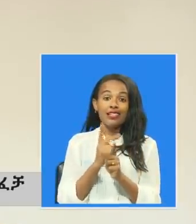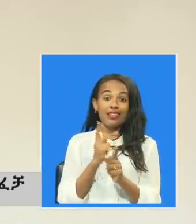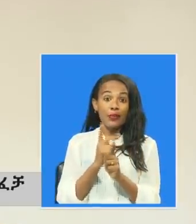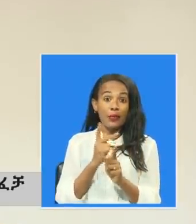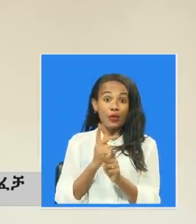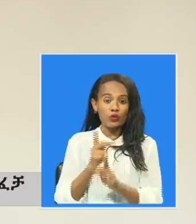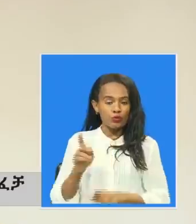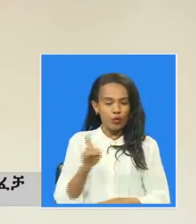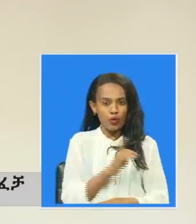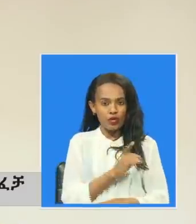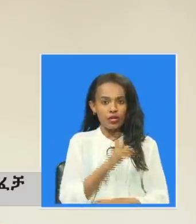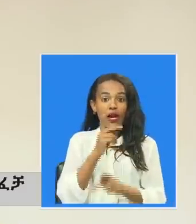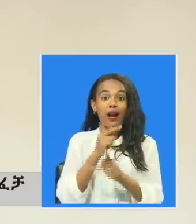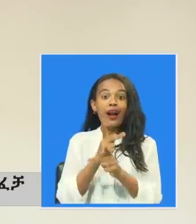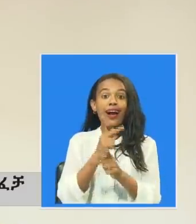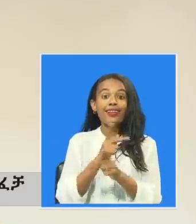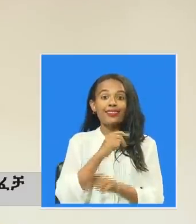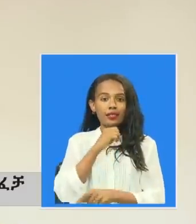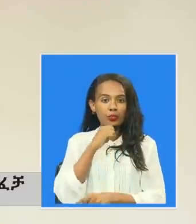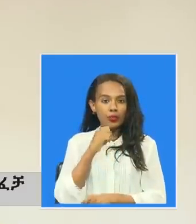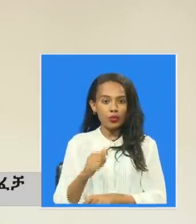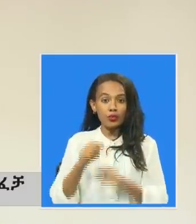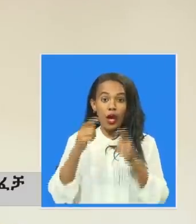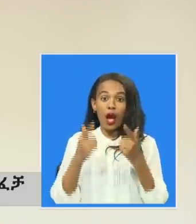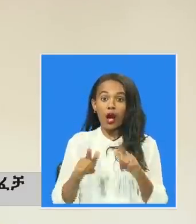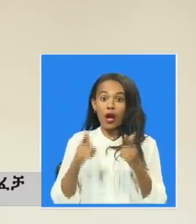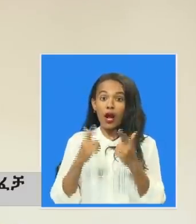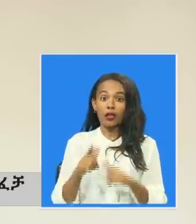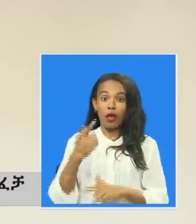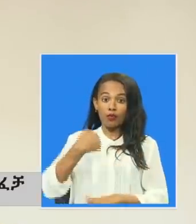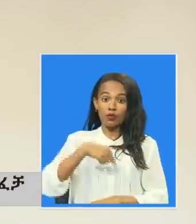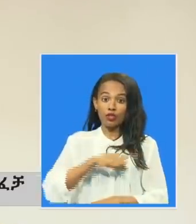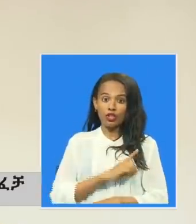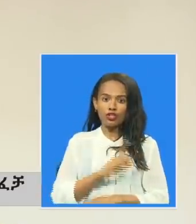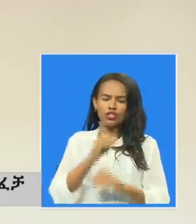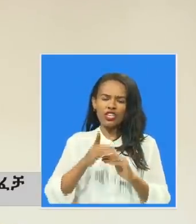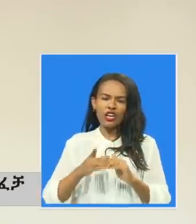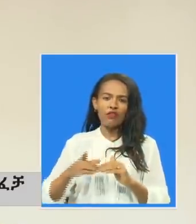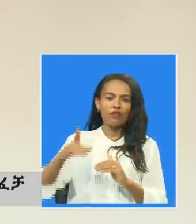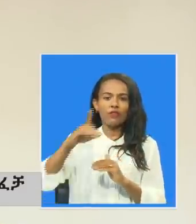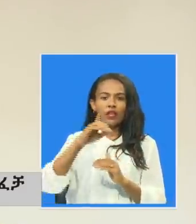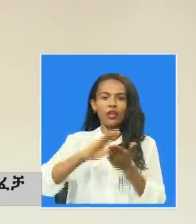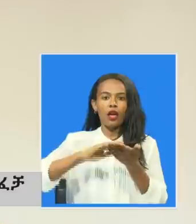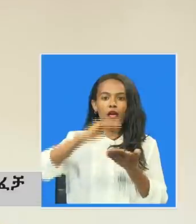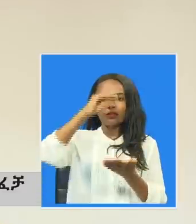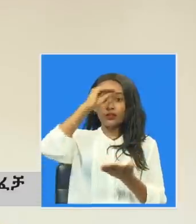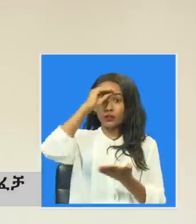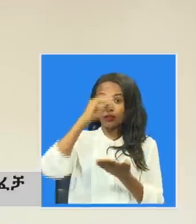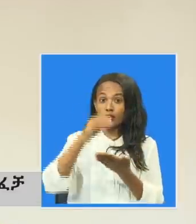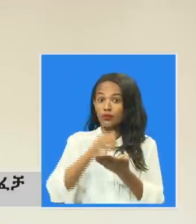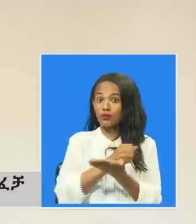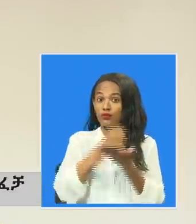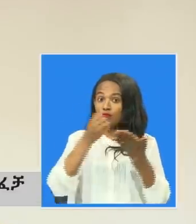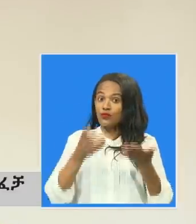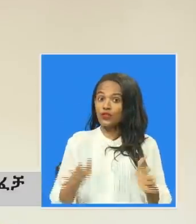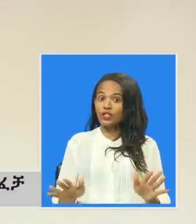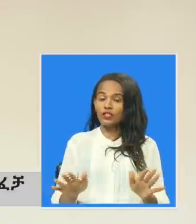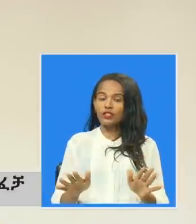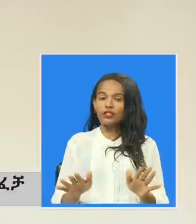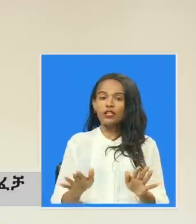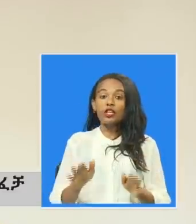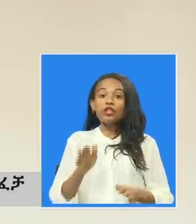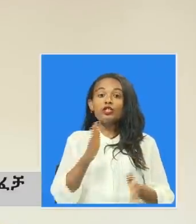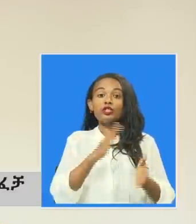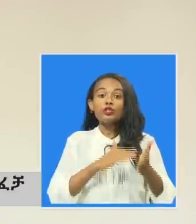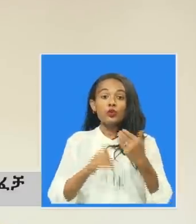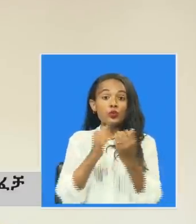ከተጠበቁትም ሆነ ካልተጠበቁት አጋጣሚዎቻችን ከፍተኛ ትምህርት ወስደናል።